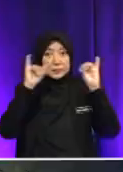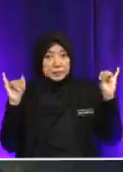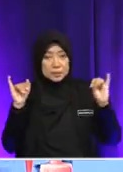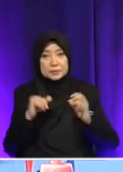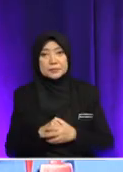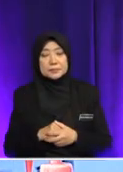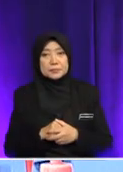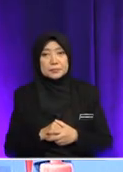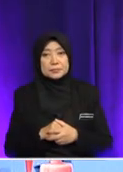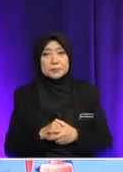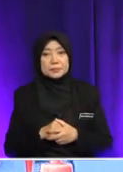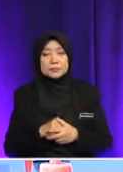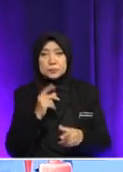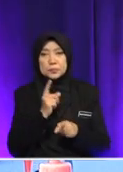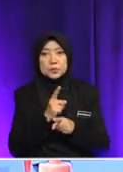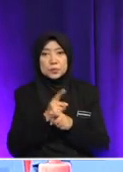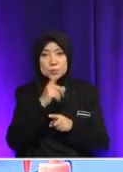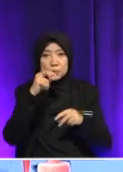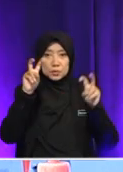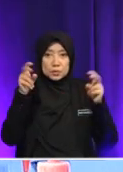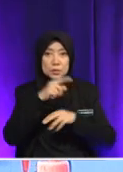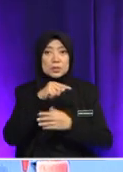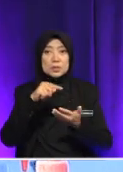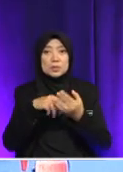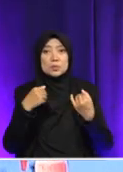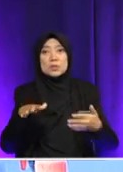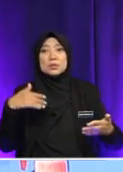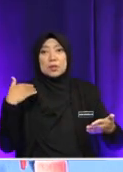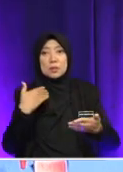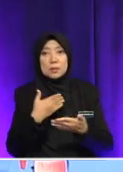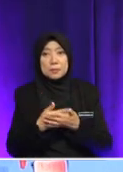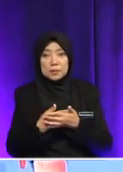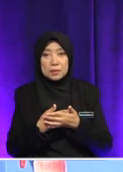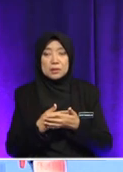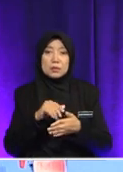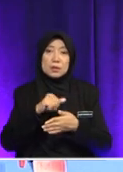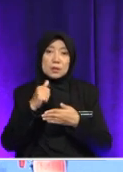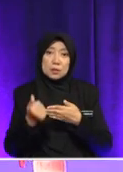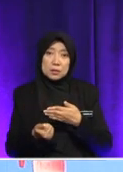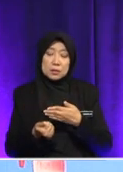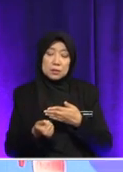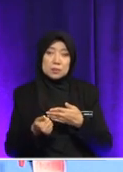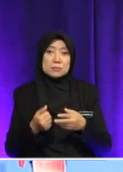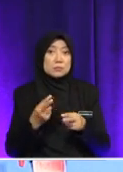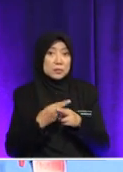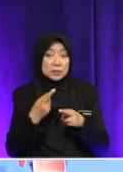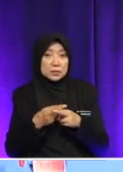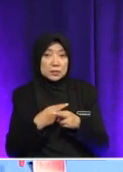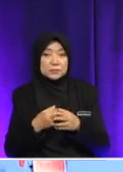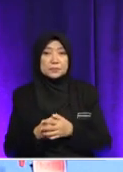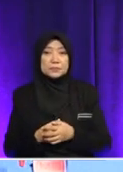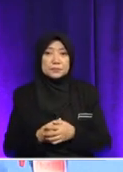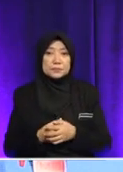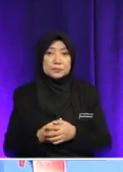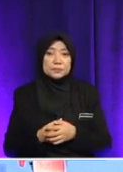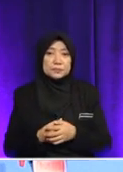itu perinci tajuk kita untuk hari ini kita pun sudah sampai di penghujung kelas kita sedikit rumusan daripada Cikgu Khairul